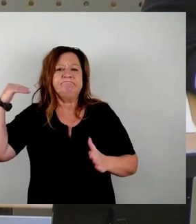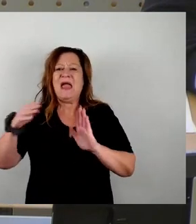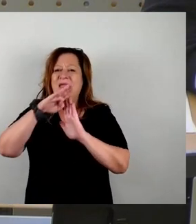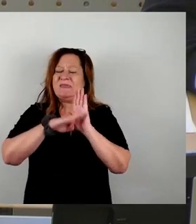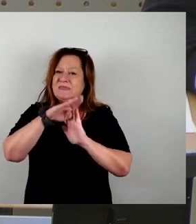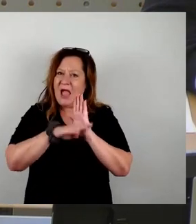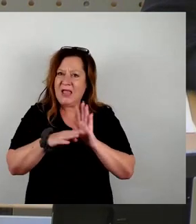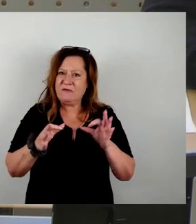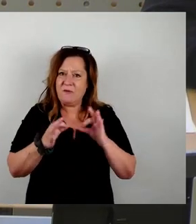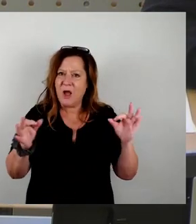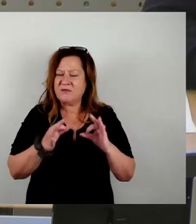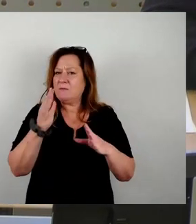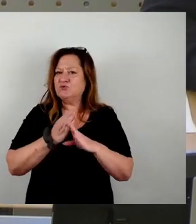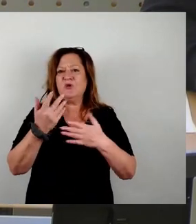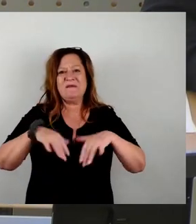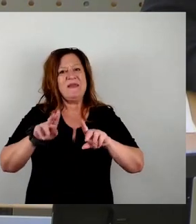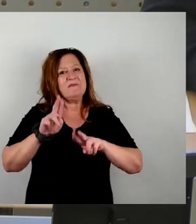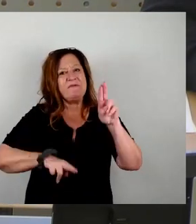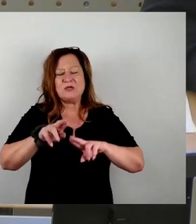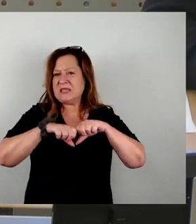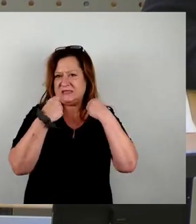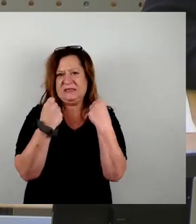ab und an die Situation gehabt, dass wir